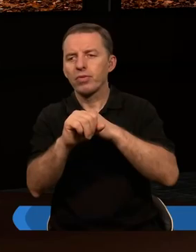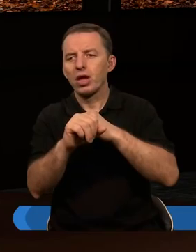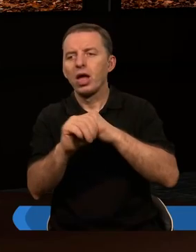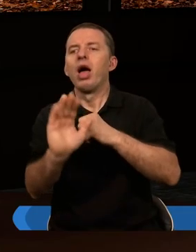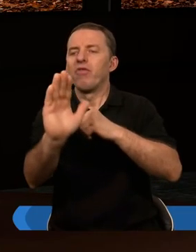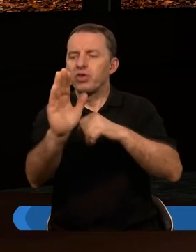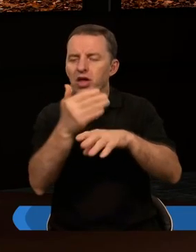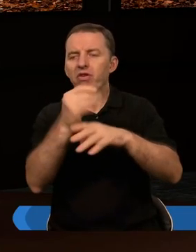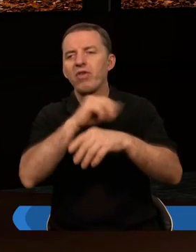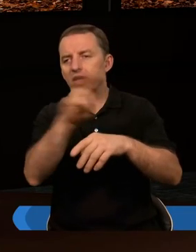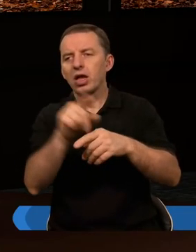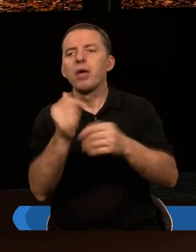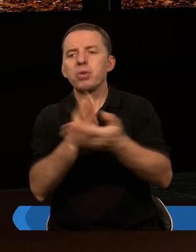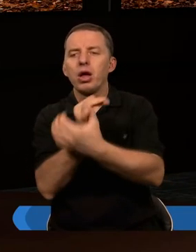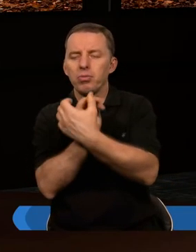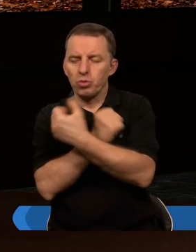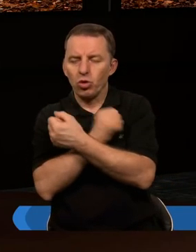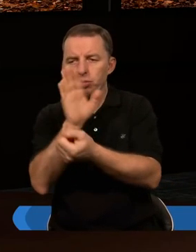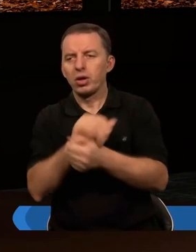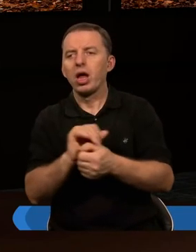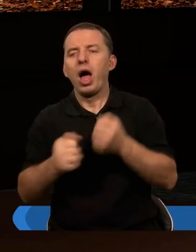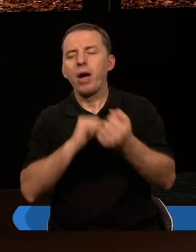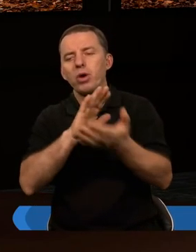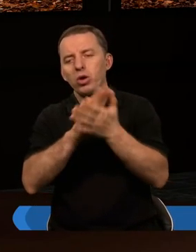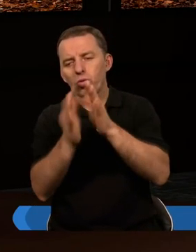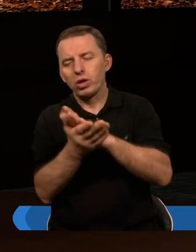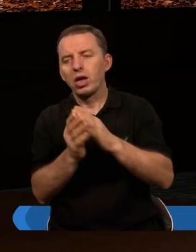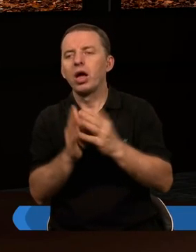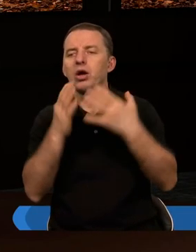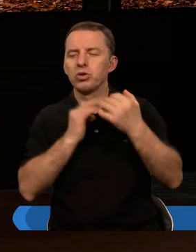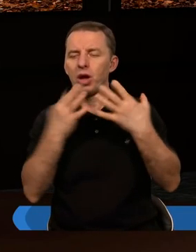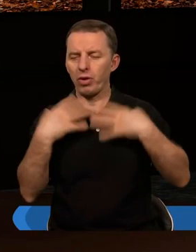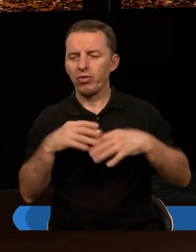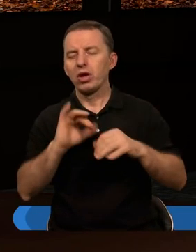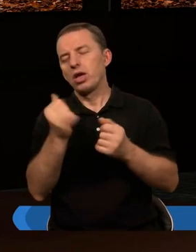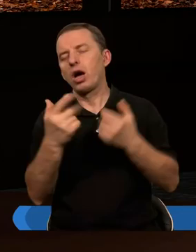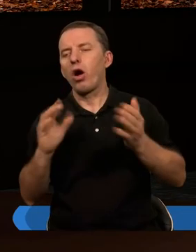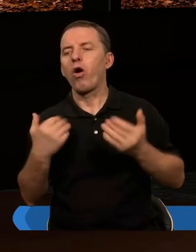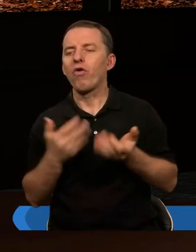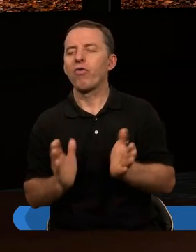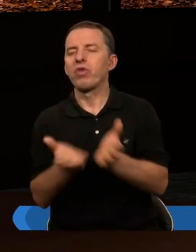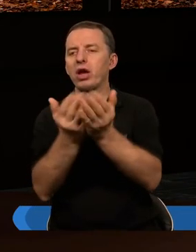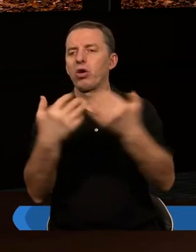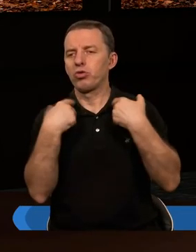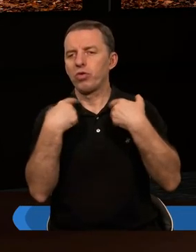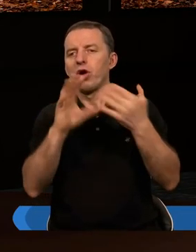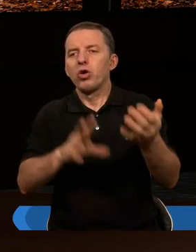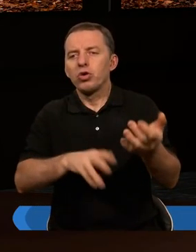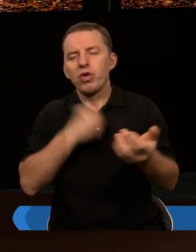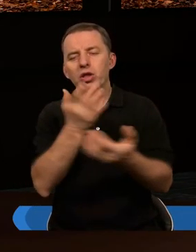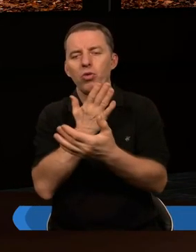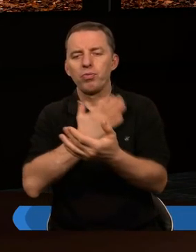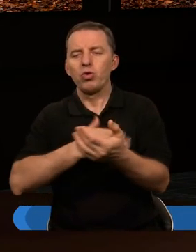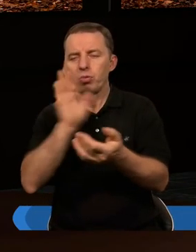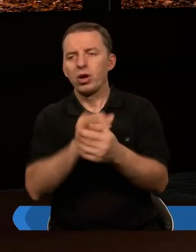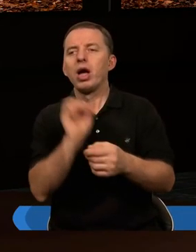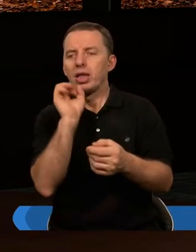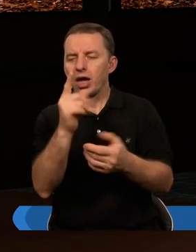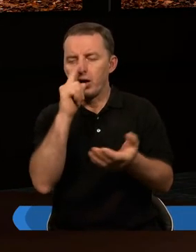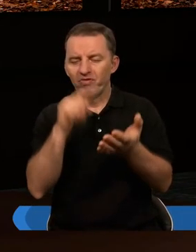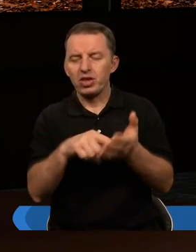Wzywam was wtedy bracia przez miłosierdzie Boże, abyście składali ciała swoje jako ofiarę żywą, świętą, miłą Bogu,